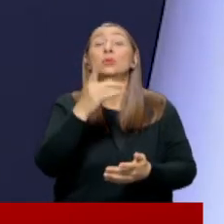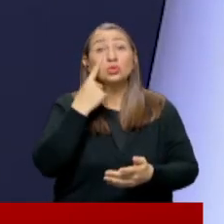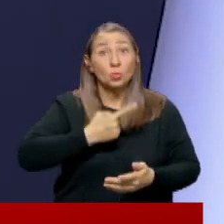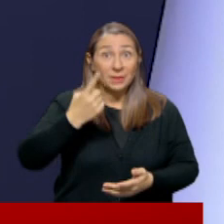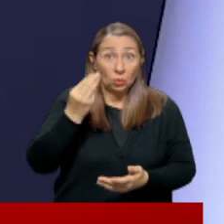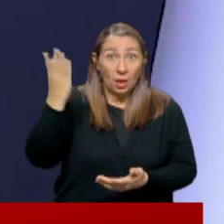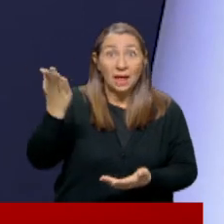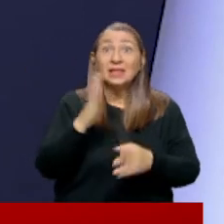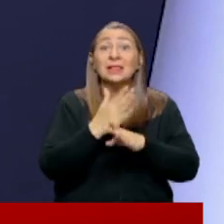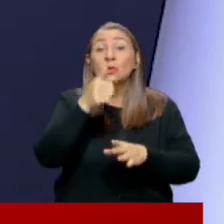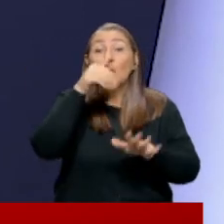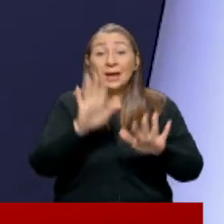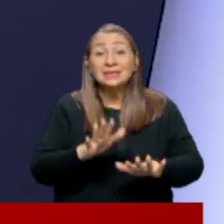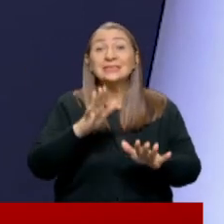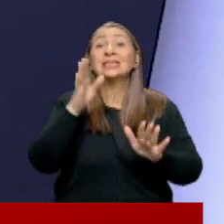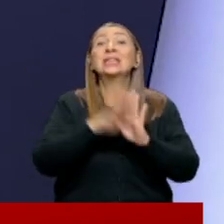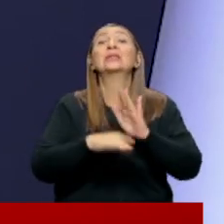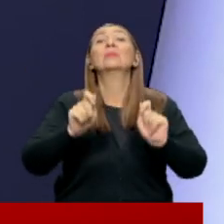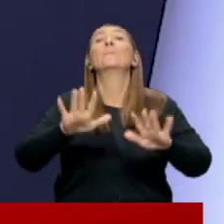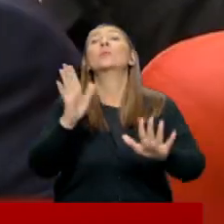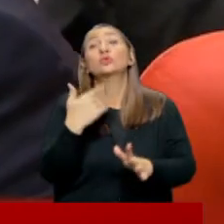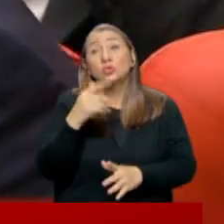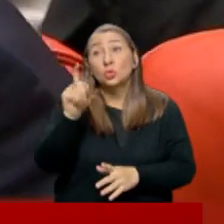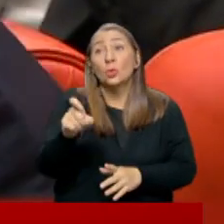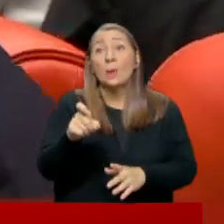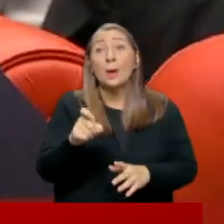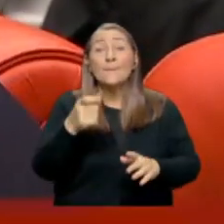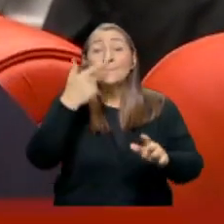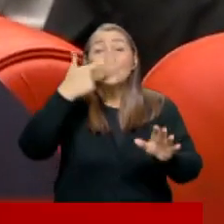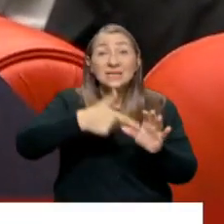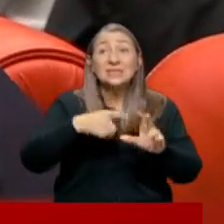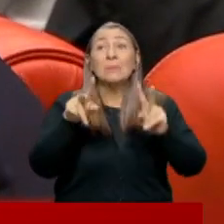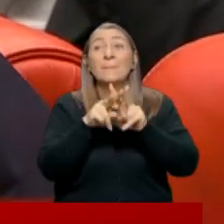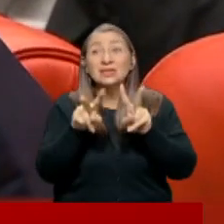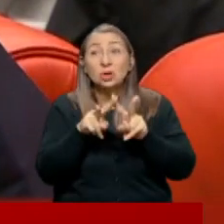cumhurbaşkanı olarak niye doğalgaz fiyatlarının %50 indirmiyorsunuz diye soruyor burada Mazotta